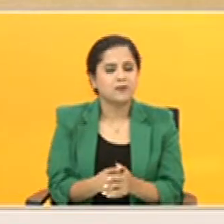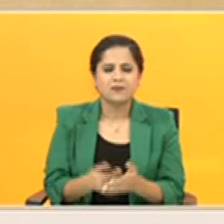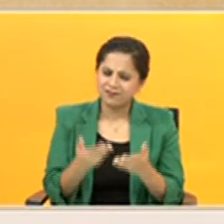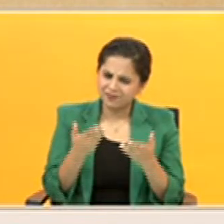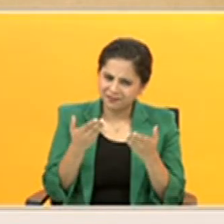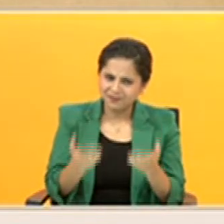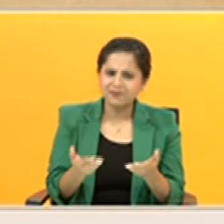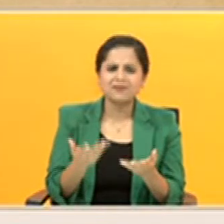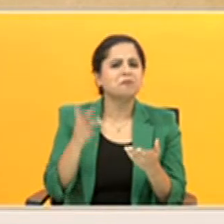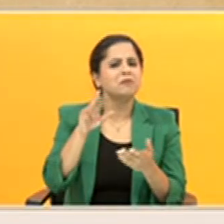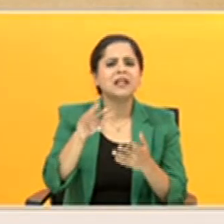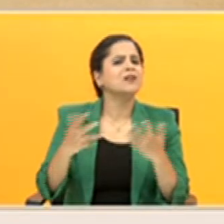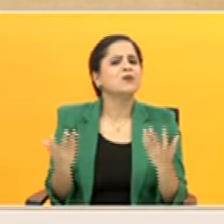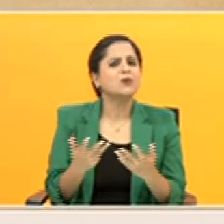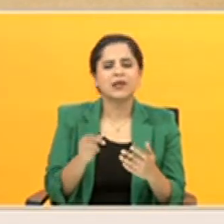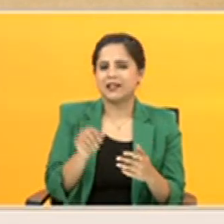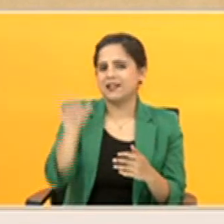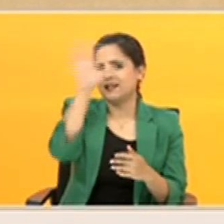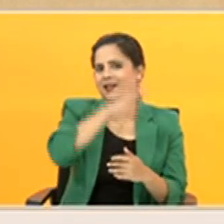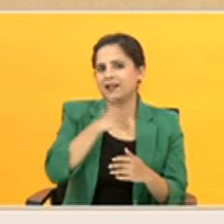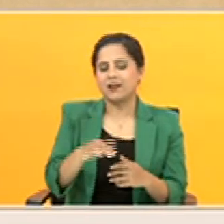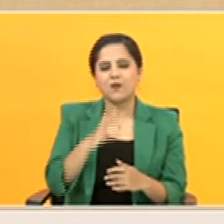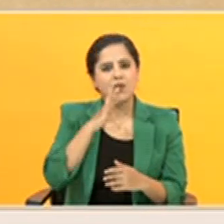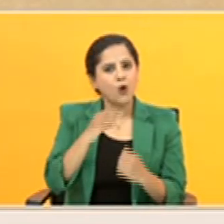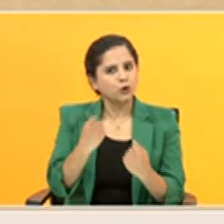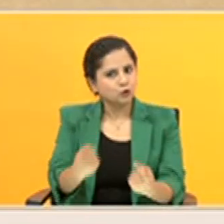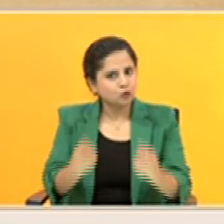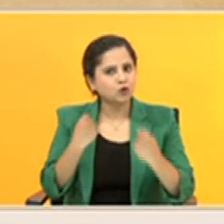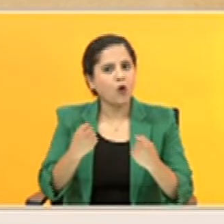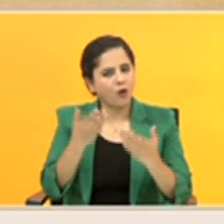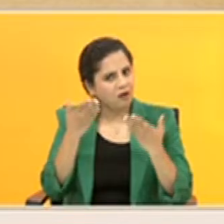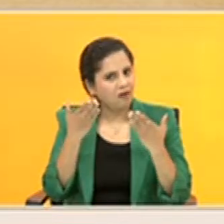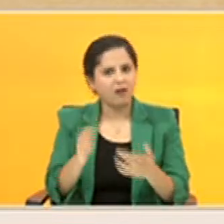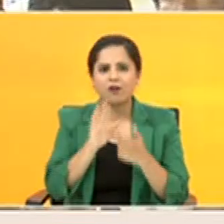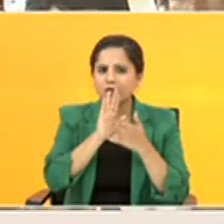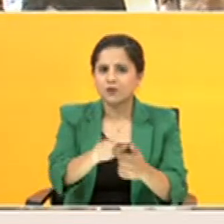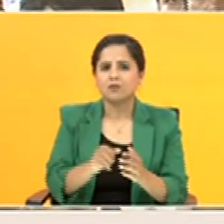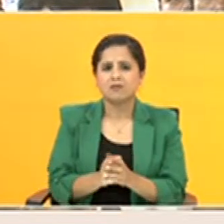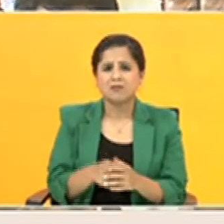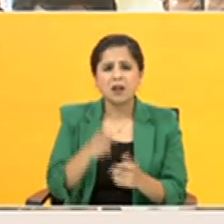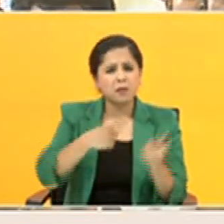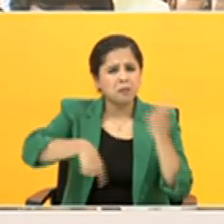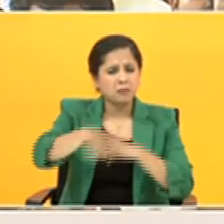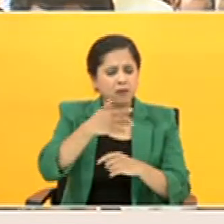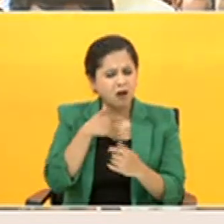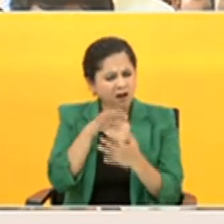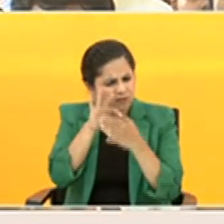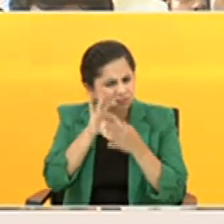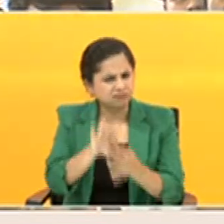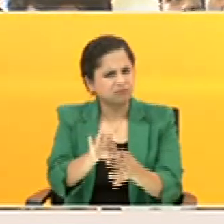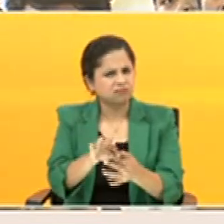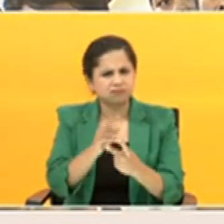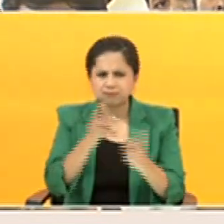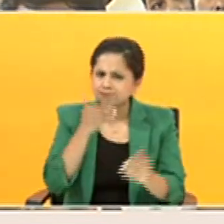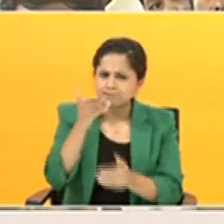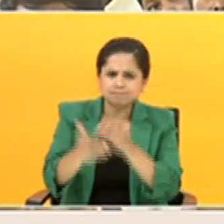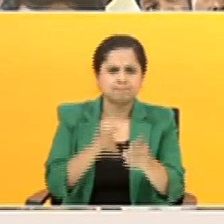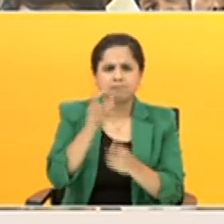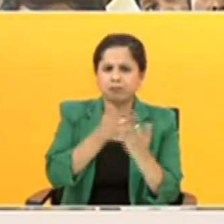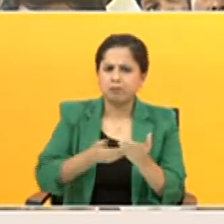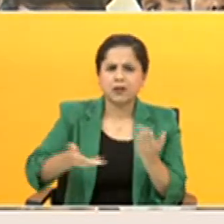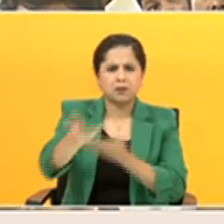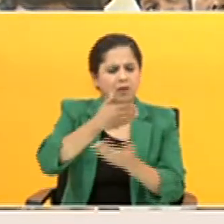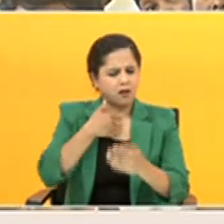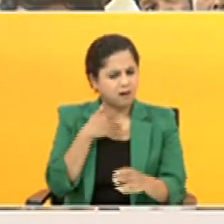है भारत की असली ताकत, जन मन का जुड़ाव, जन